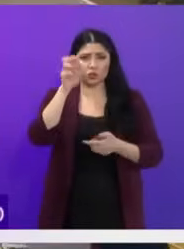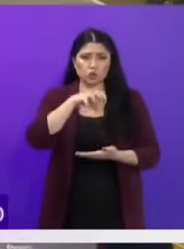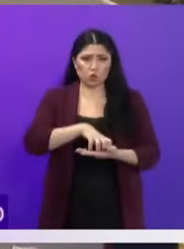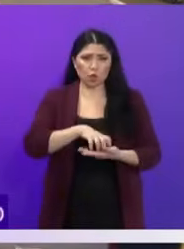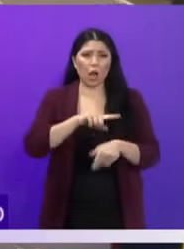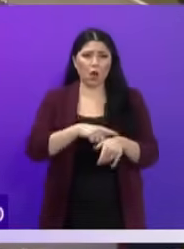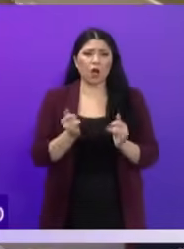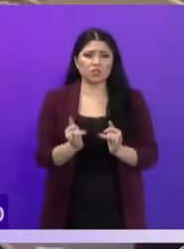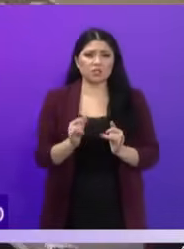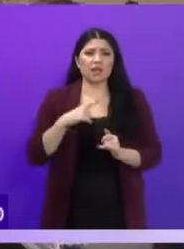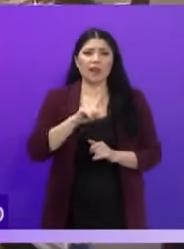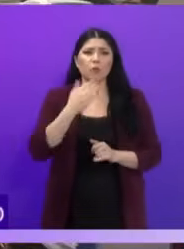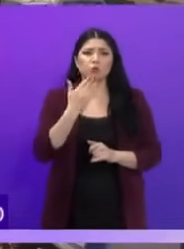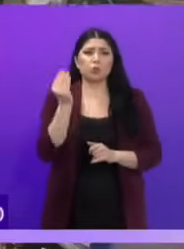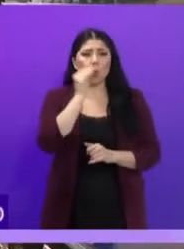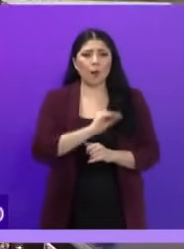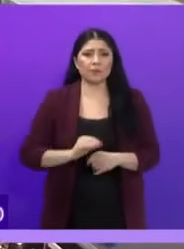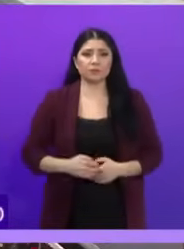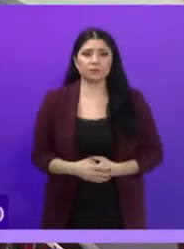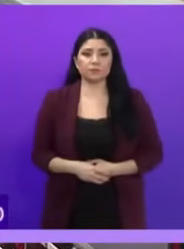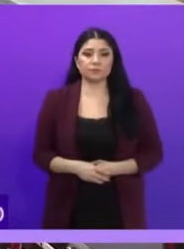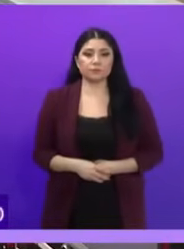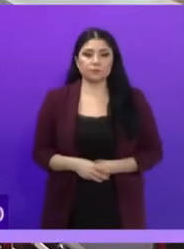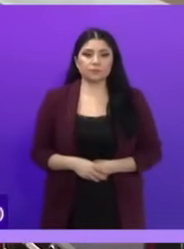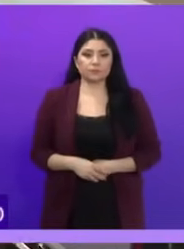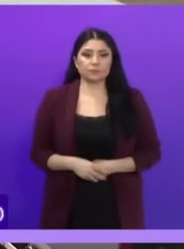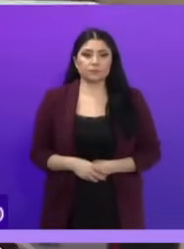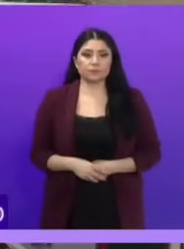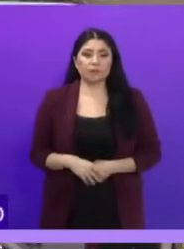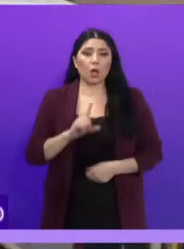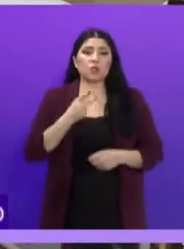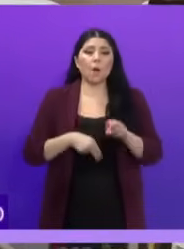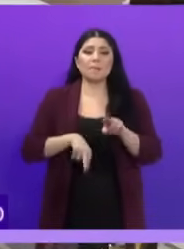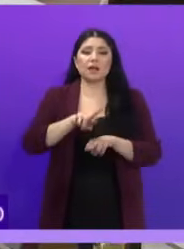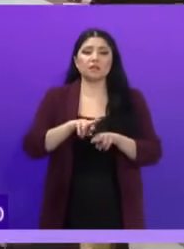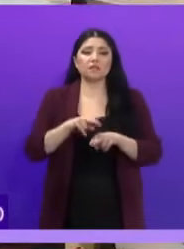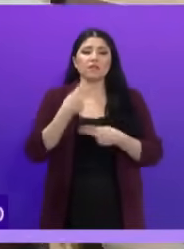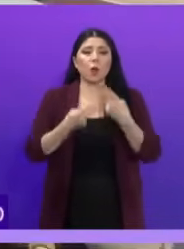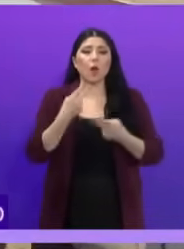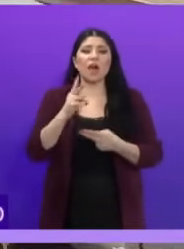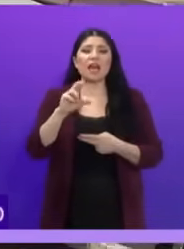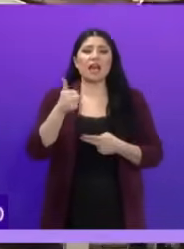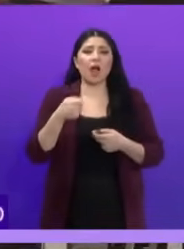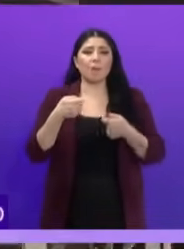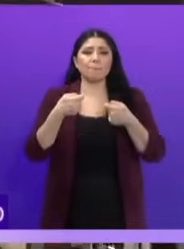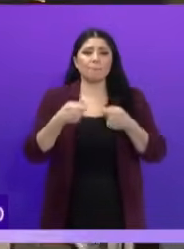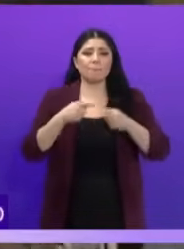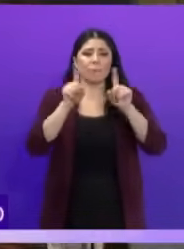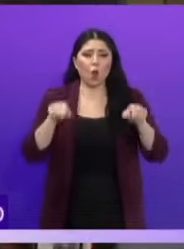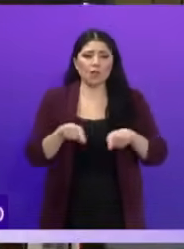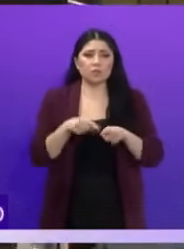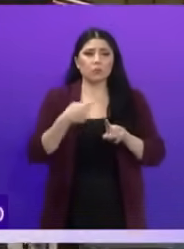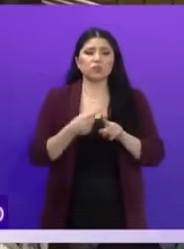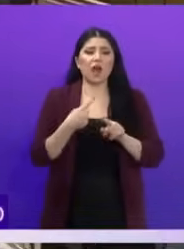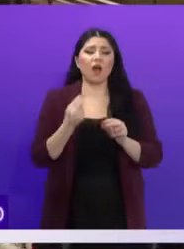oră. Sunt nemulțumiți oamenii de mărirea prețurilor la RCA, dar și de creșterea